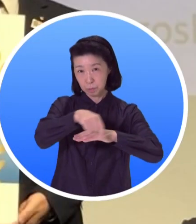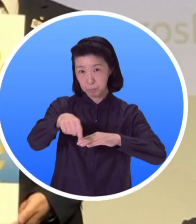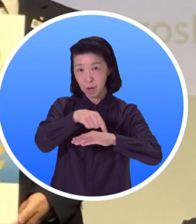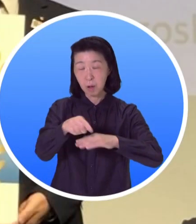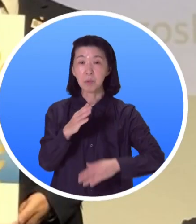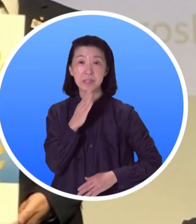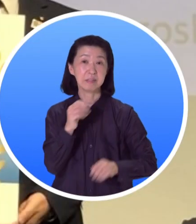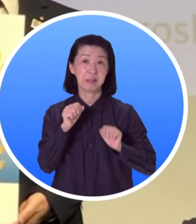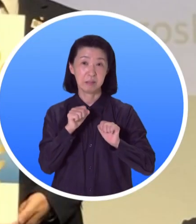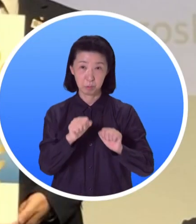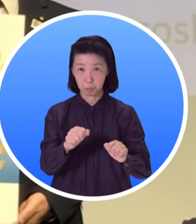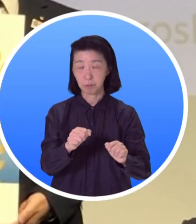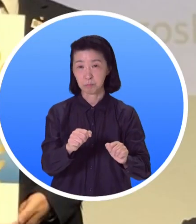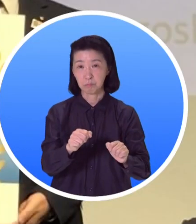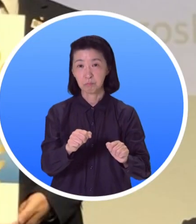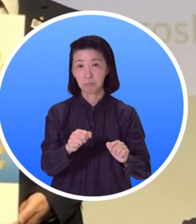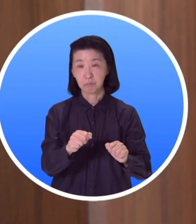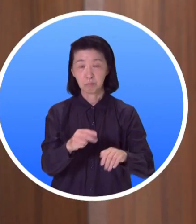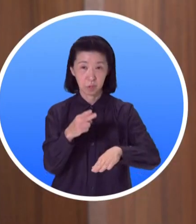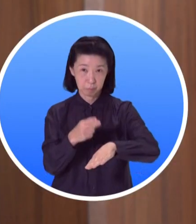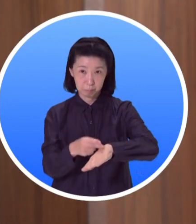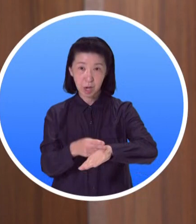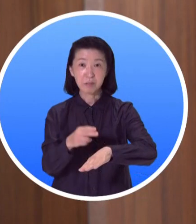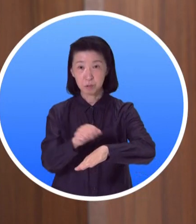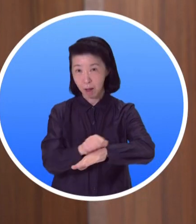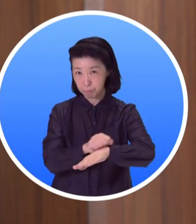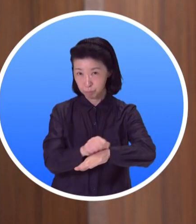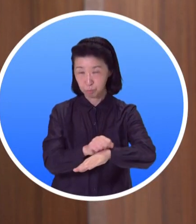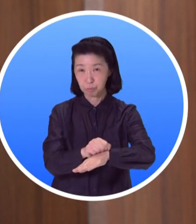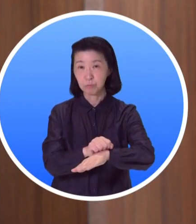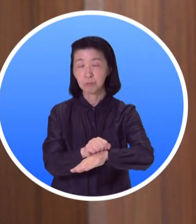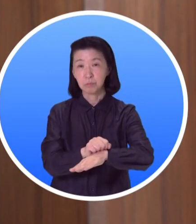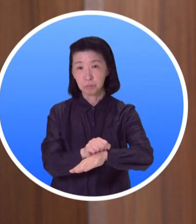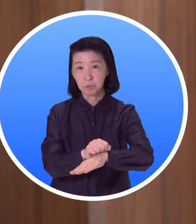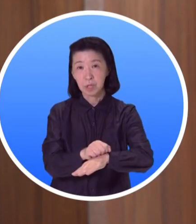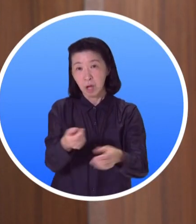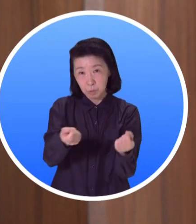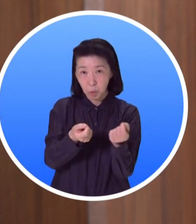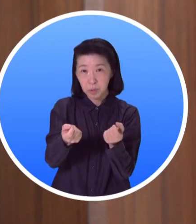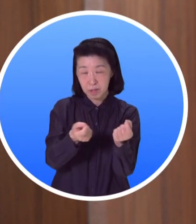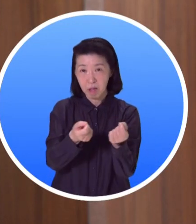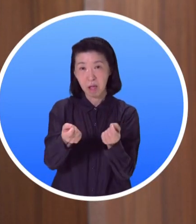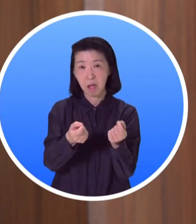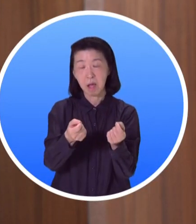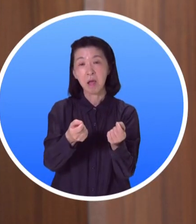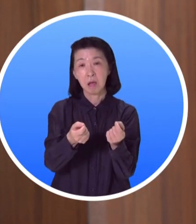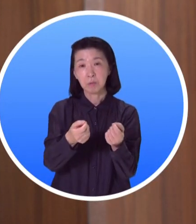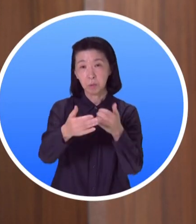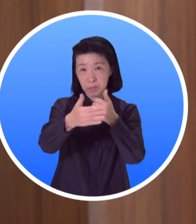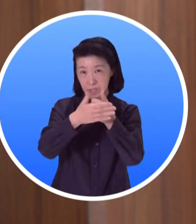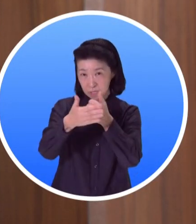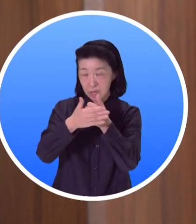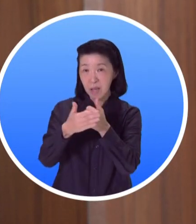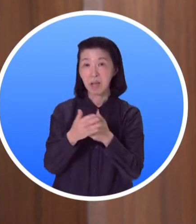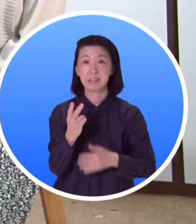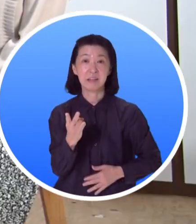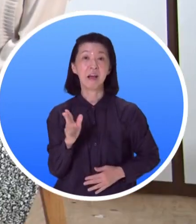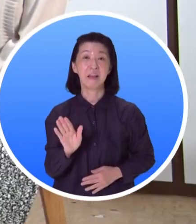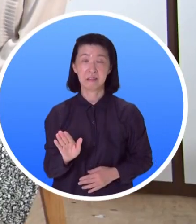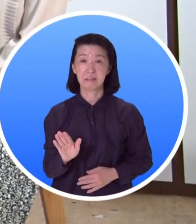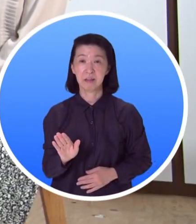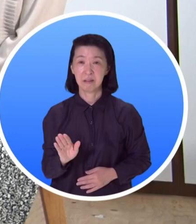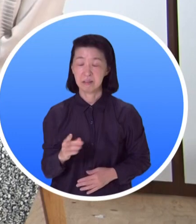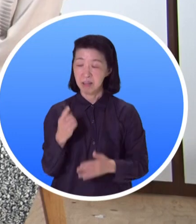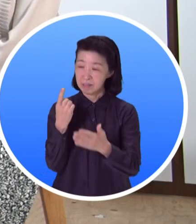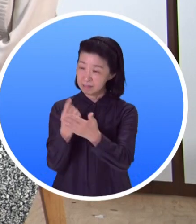く中でブラッシュアップしたフィードバックというか、そういう会が2回ありました。 参